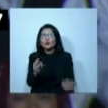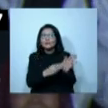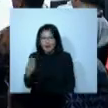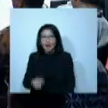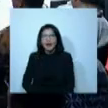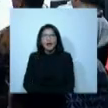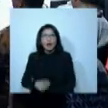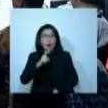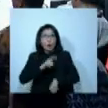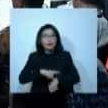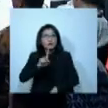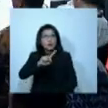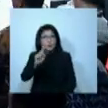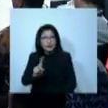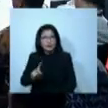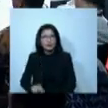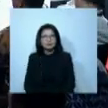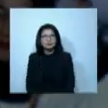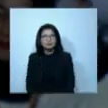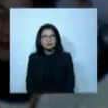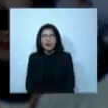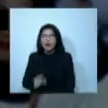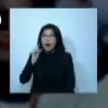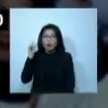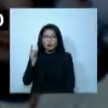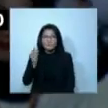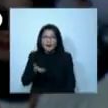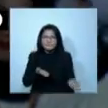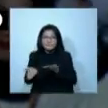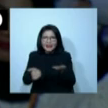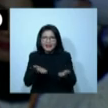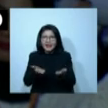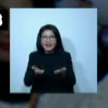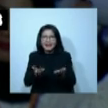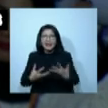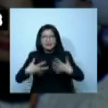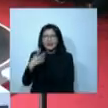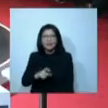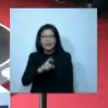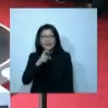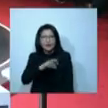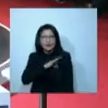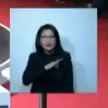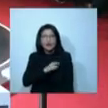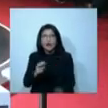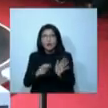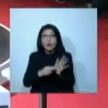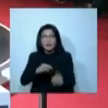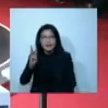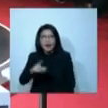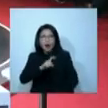sebenarnya perdebatan yang kurang lebih 2 jam semalam itu tidak terlampau penting yang lebih penting adalah bagaimana seluruh Tim Sukses